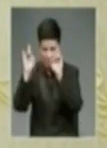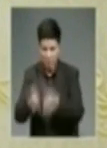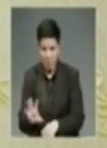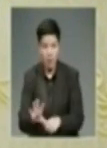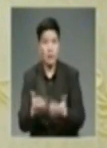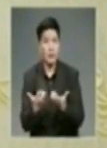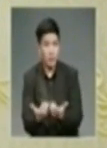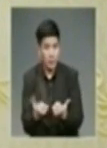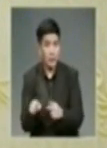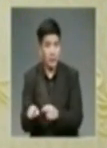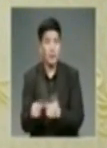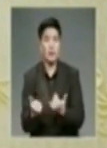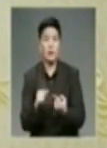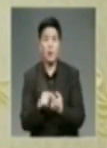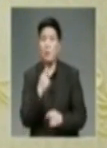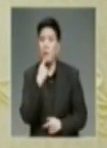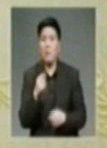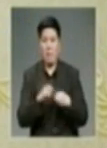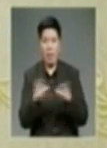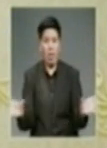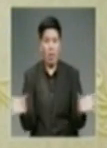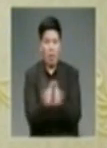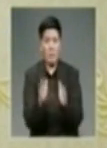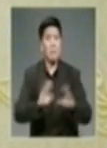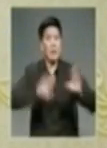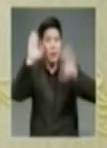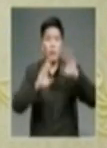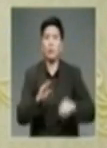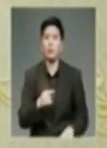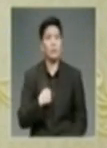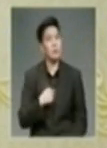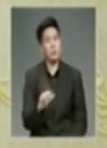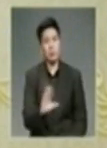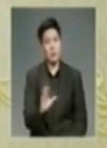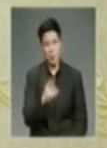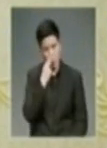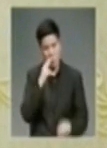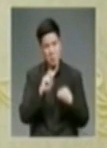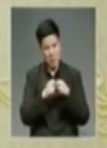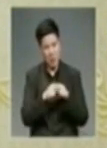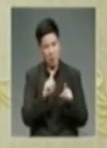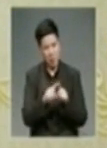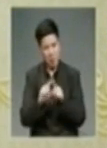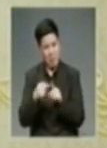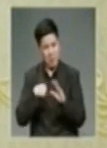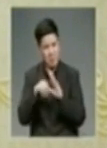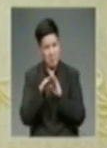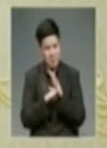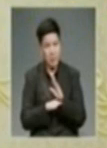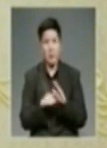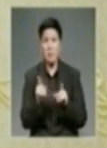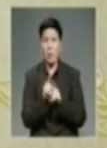ตกแยกคนในชาติคืออย่ามาอ้างปัญหาเดียวก็คือเรื่องประชาธิปไตยผมว่ามันเกิดจากหลายปัญหานะหลายเรื่องมันเป็นกระบวนการบิดเบือ